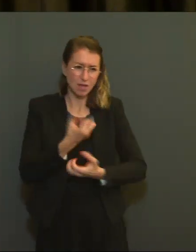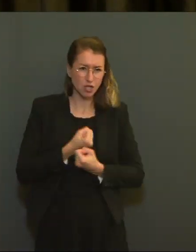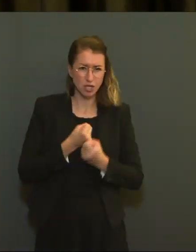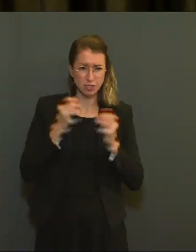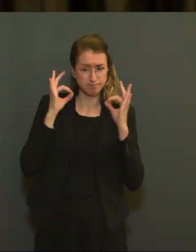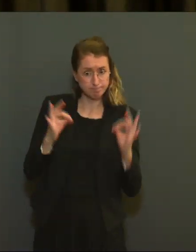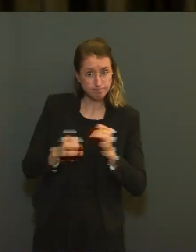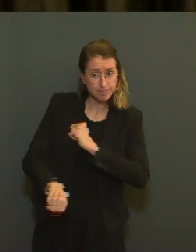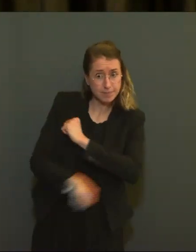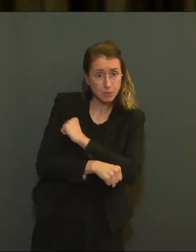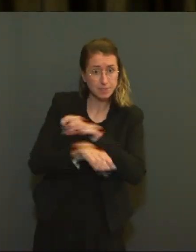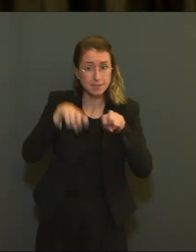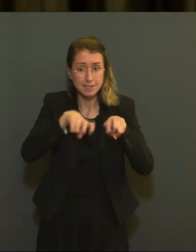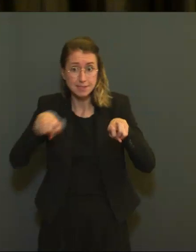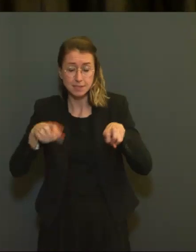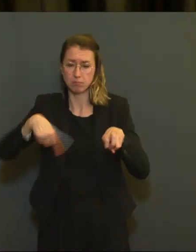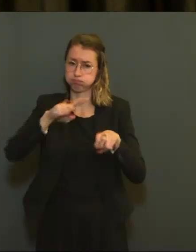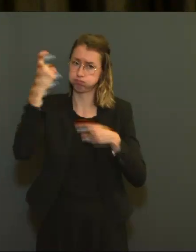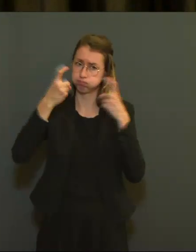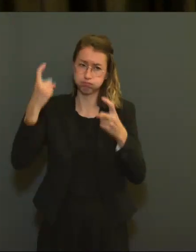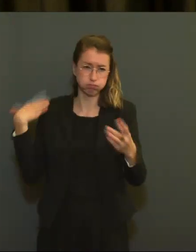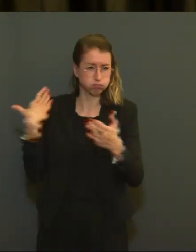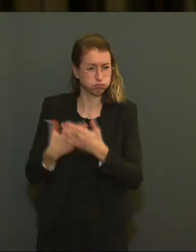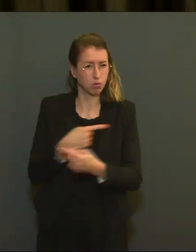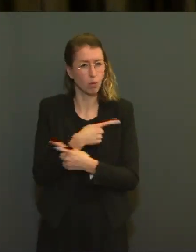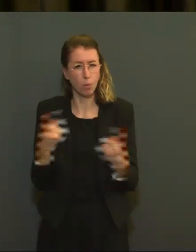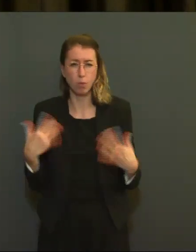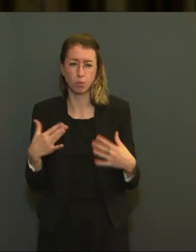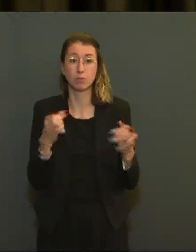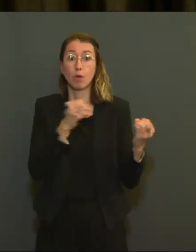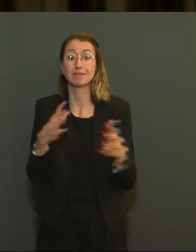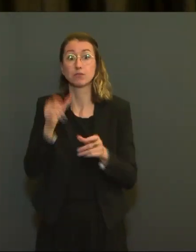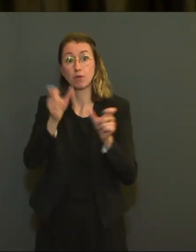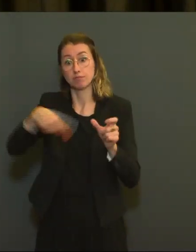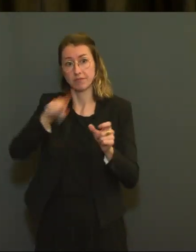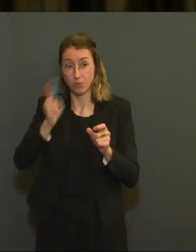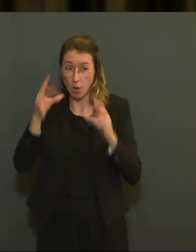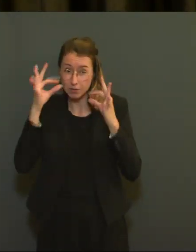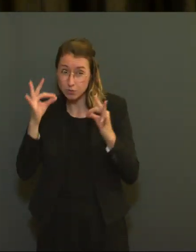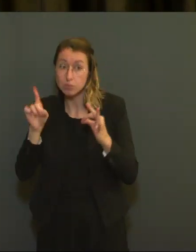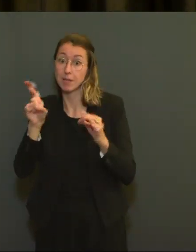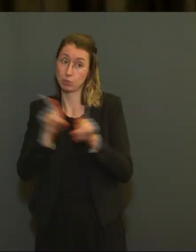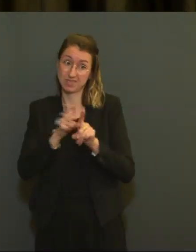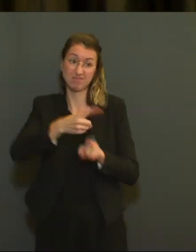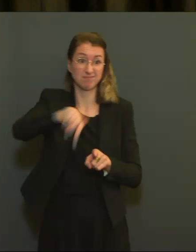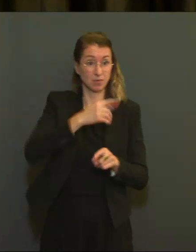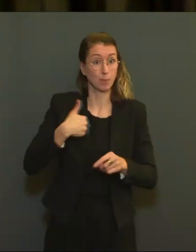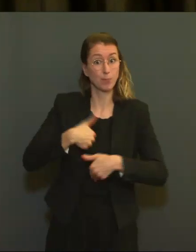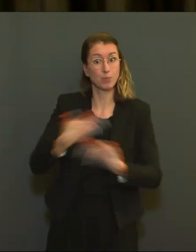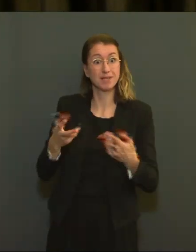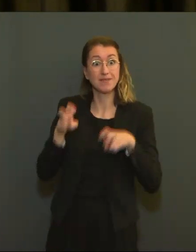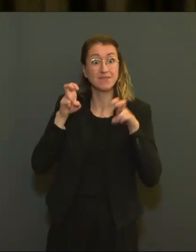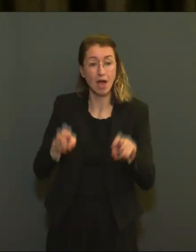cela se déroule de la meilleure des manières. Et de cette manière, nous soutiendrons également ces différents acteurs. Passez un très bon